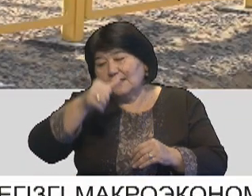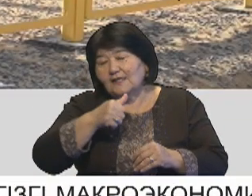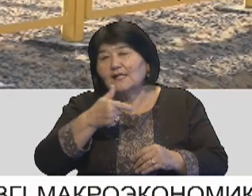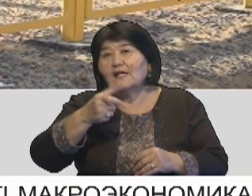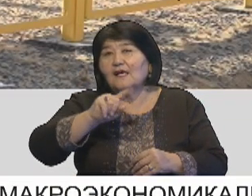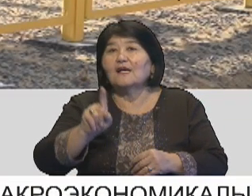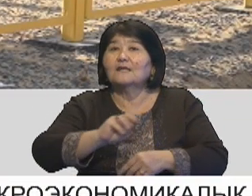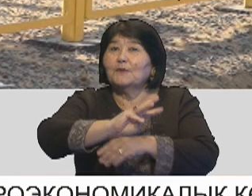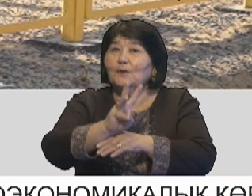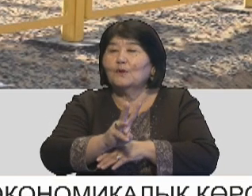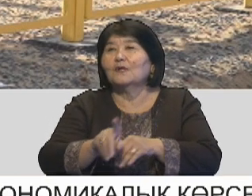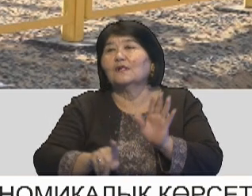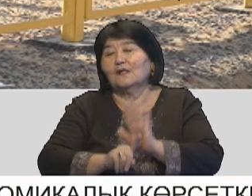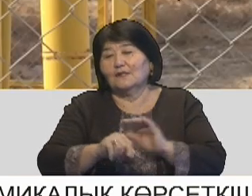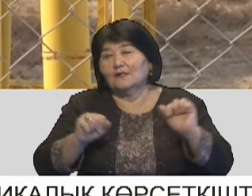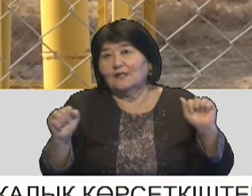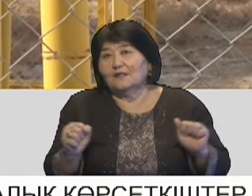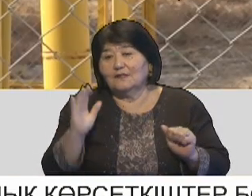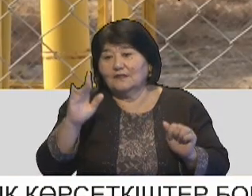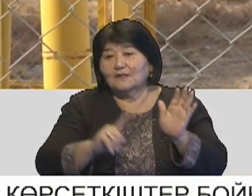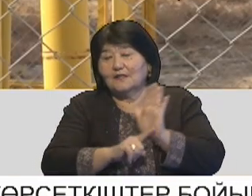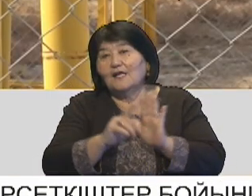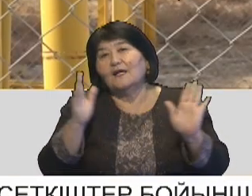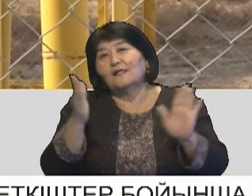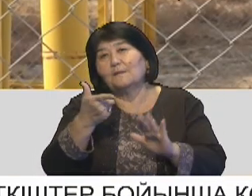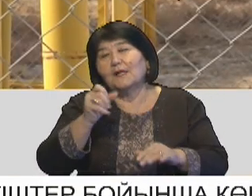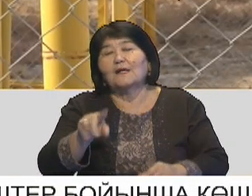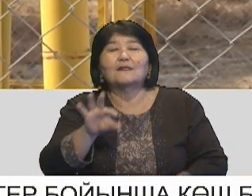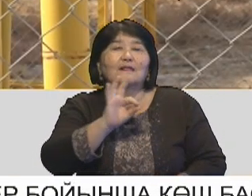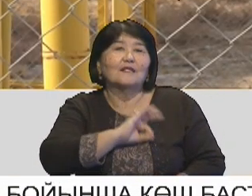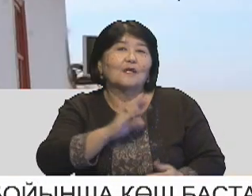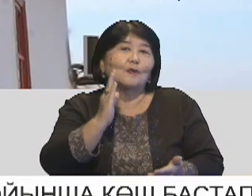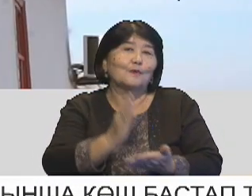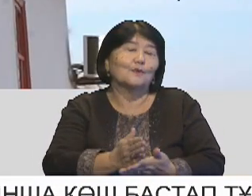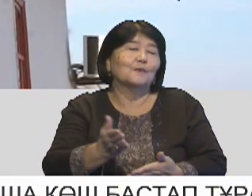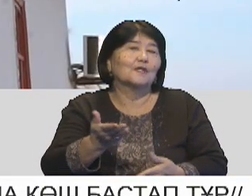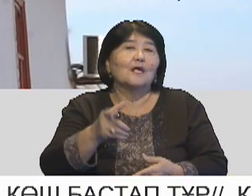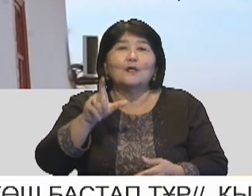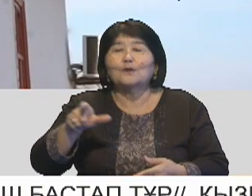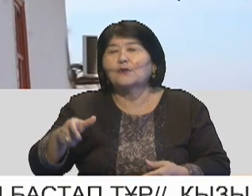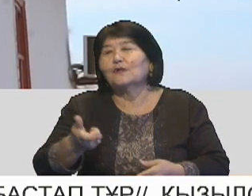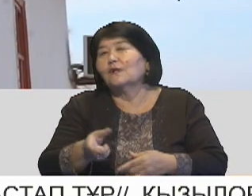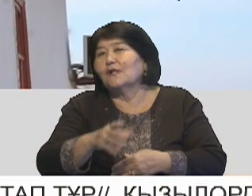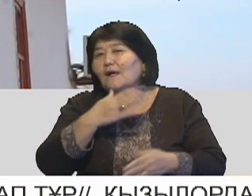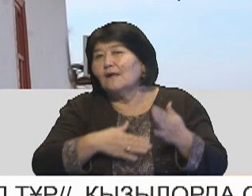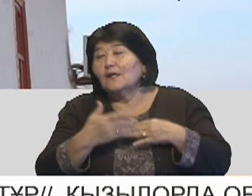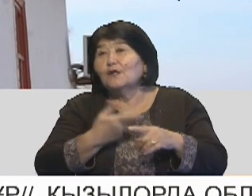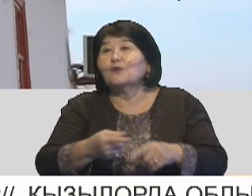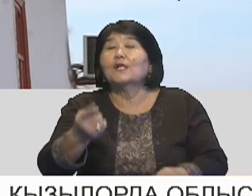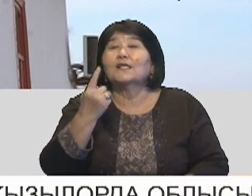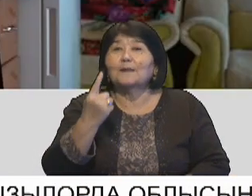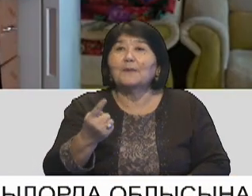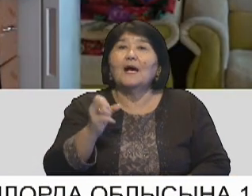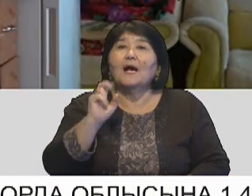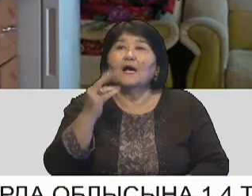отынмен қамтылды. Қылышын сүйретіп қыс келер шақта табиғи газдың игілігін көріп отырғандарына тұрғындар дән риза. Солардың бірі